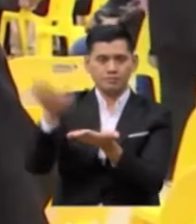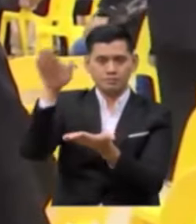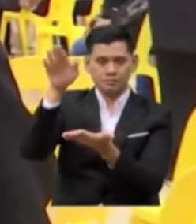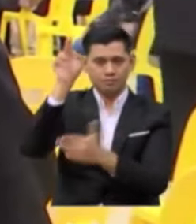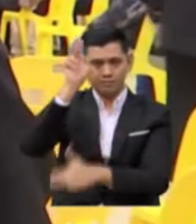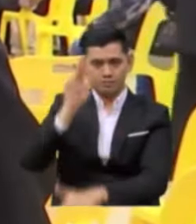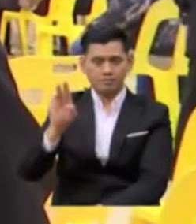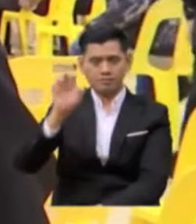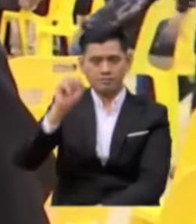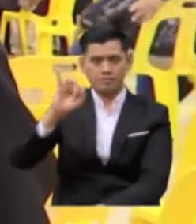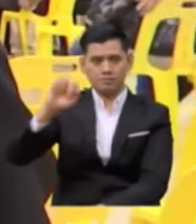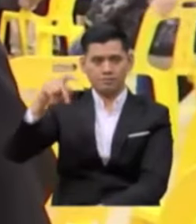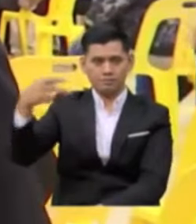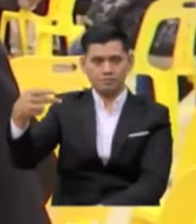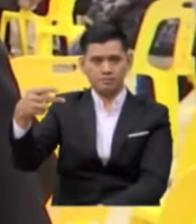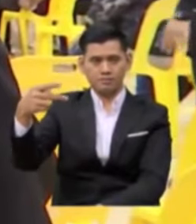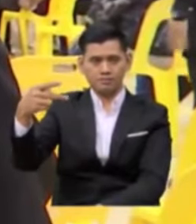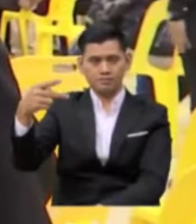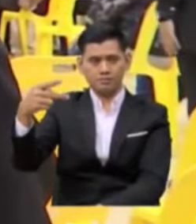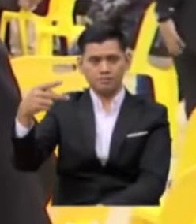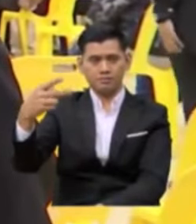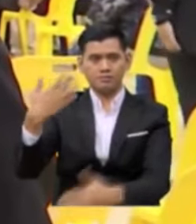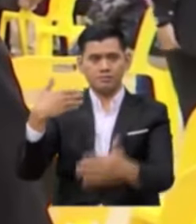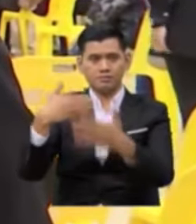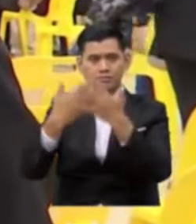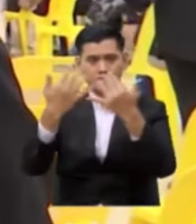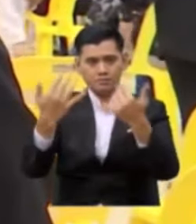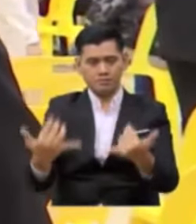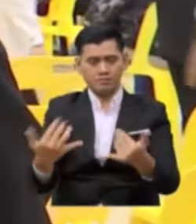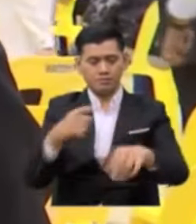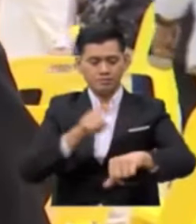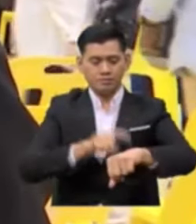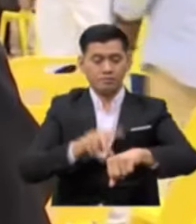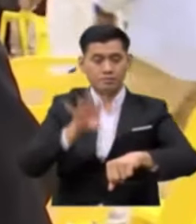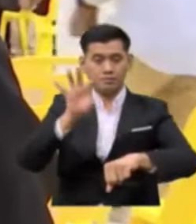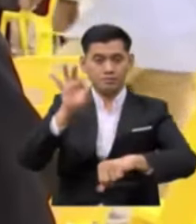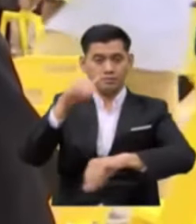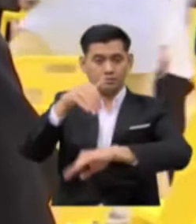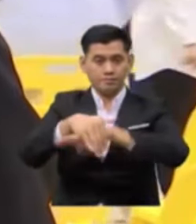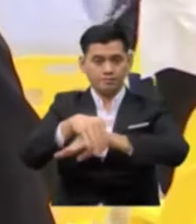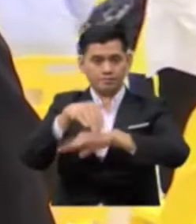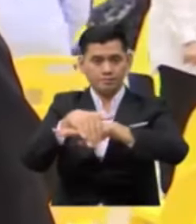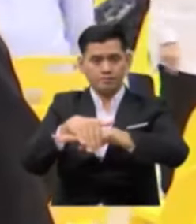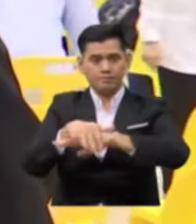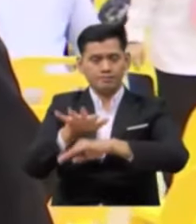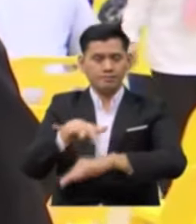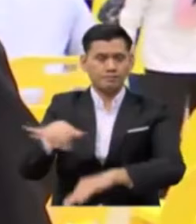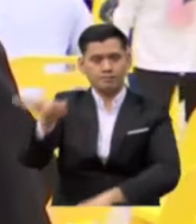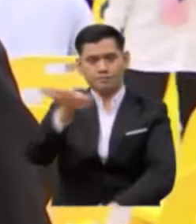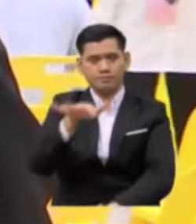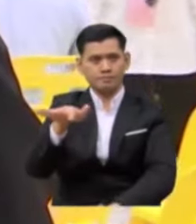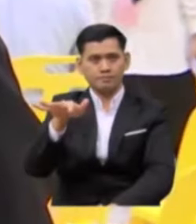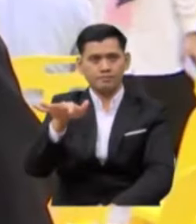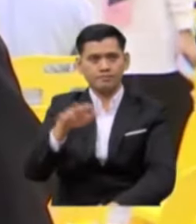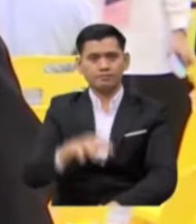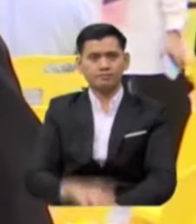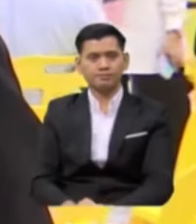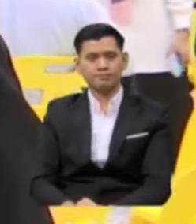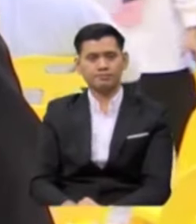Agama Sikh. Dan sehingga setakat pukul 9 malam ini, hampir keseluruhan